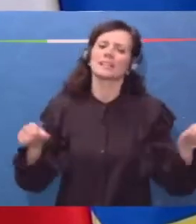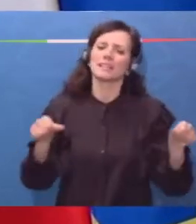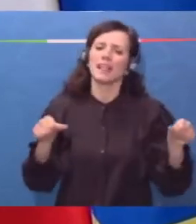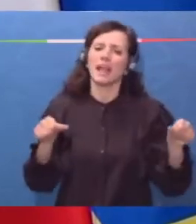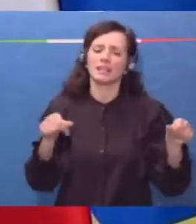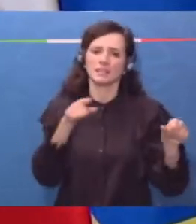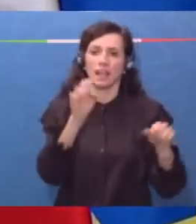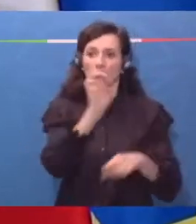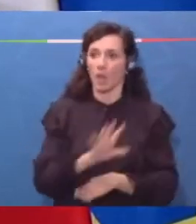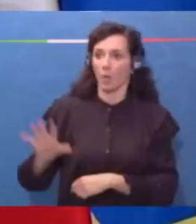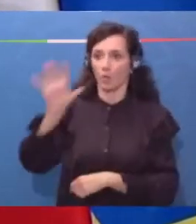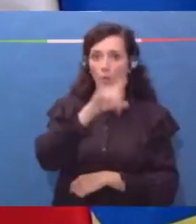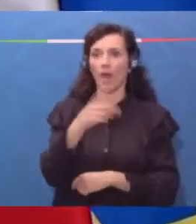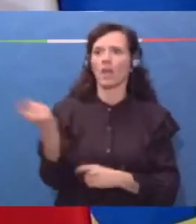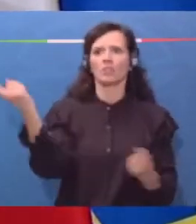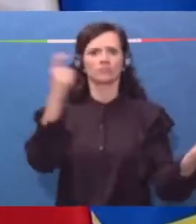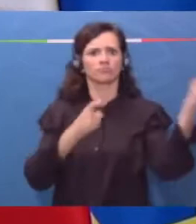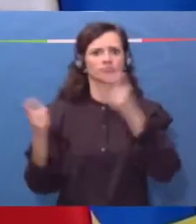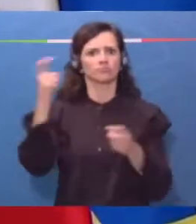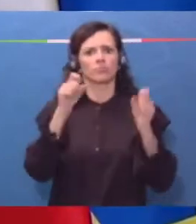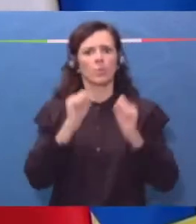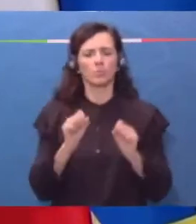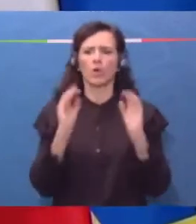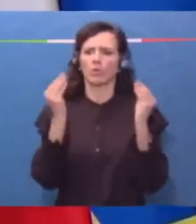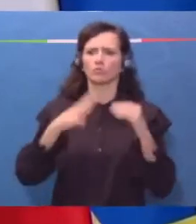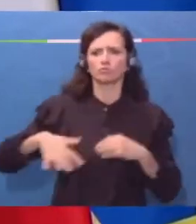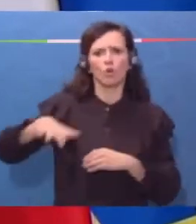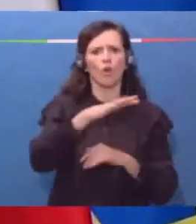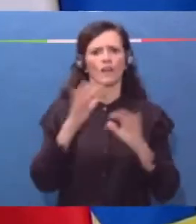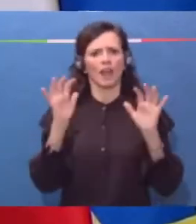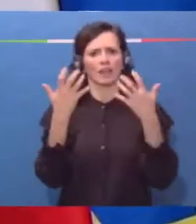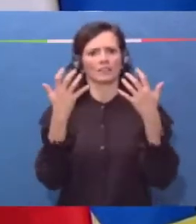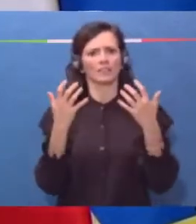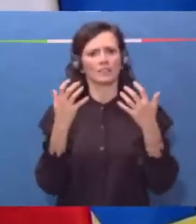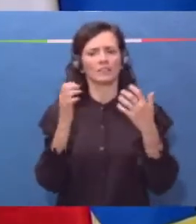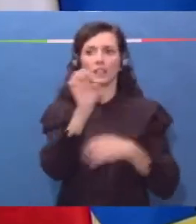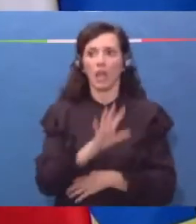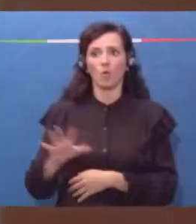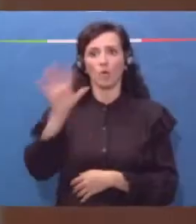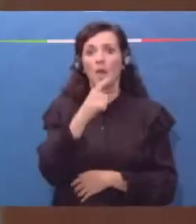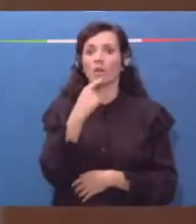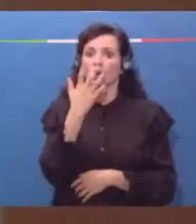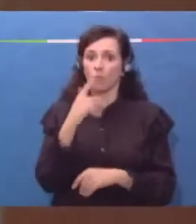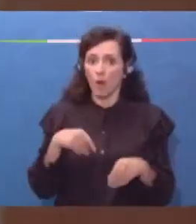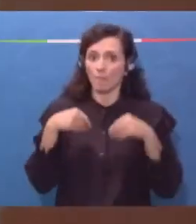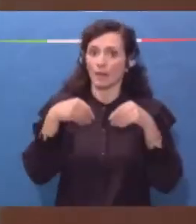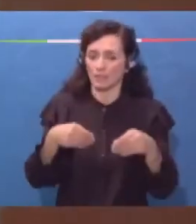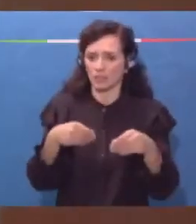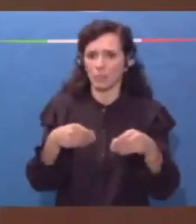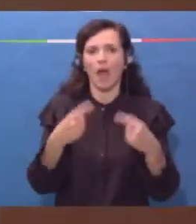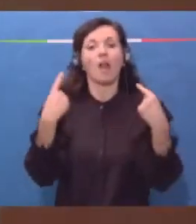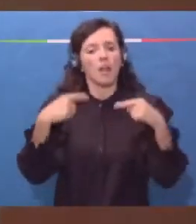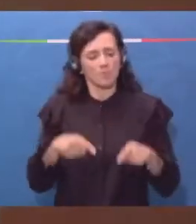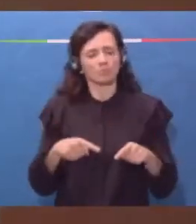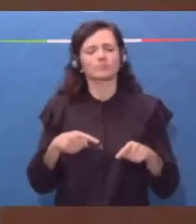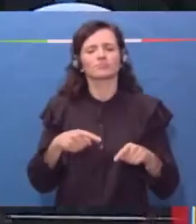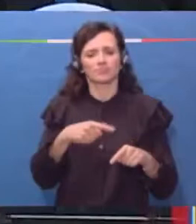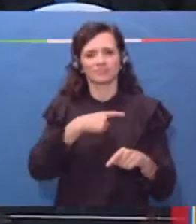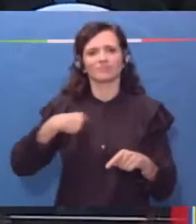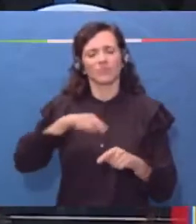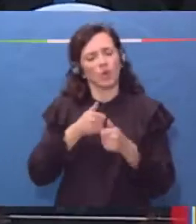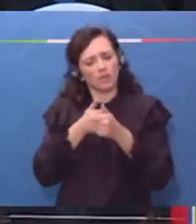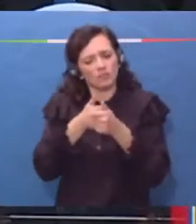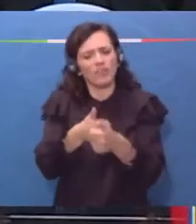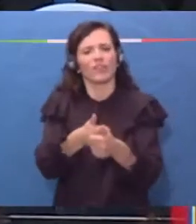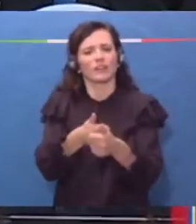cui integreremo gli artisti di tutti i paesi europei che vorranno partecipare, e quindi rimaniamo fedeli a questa